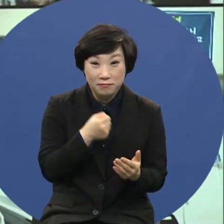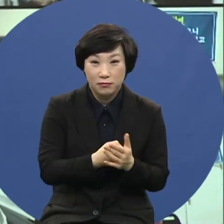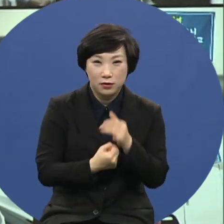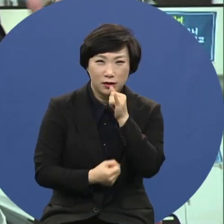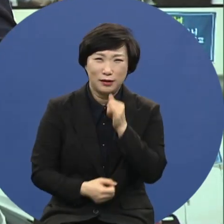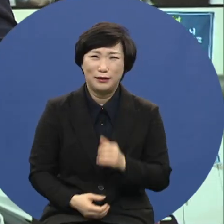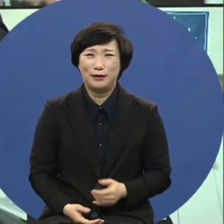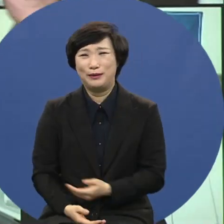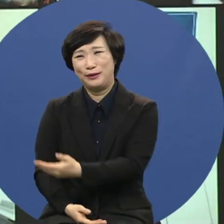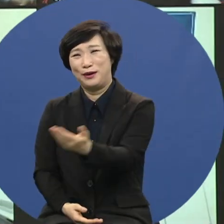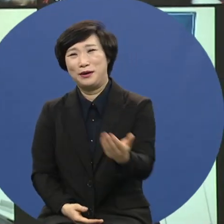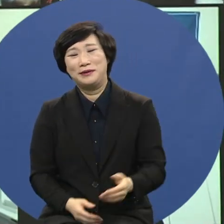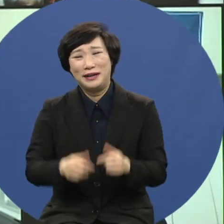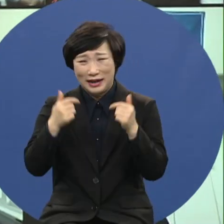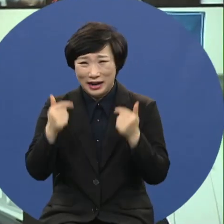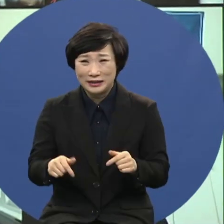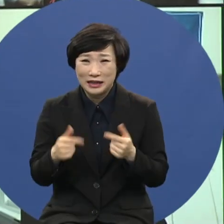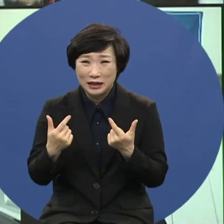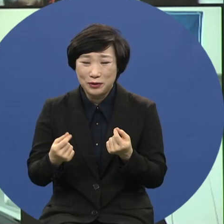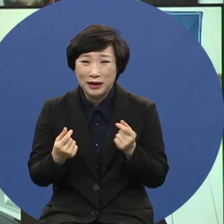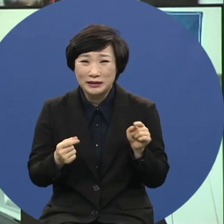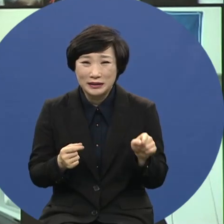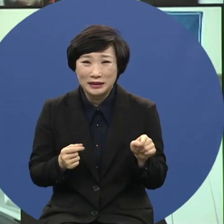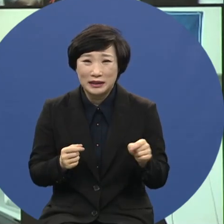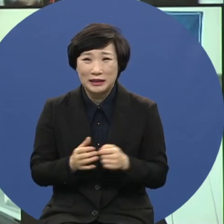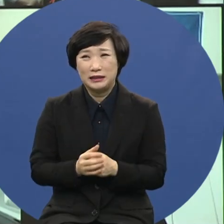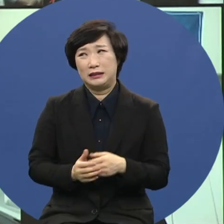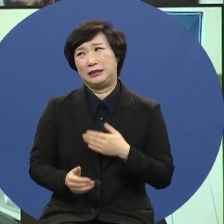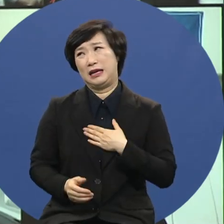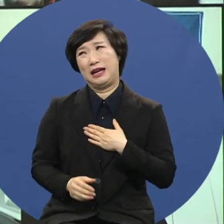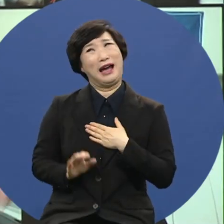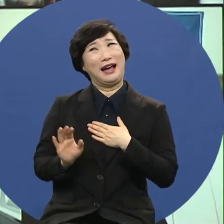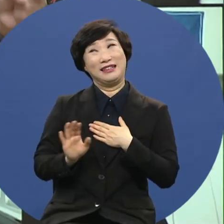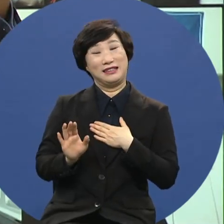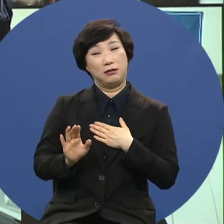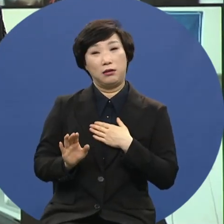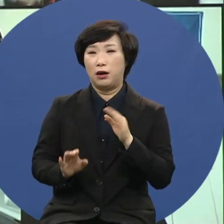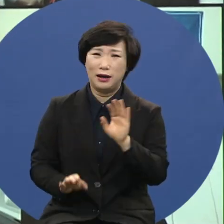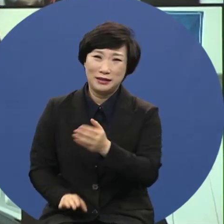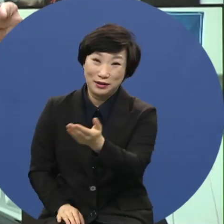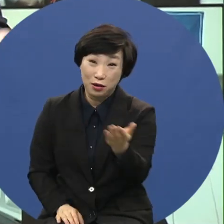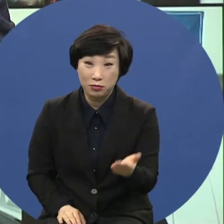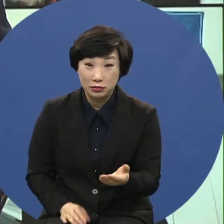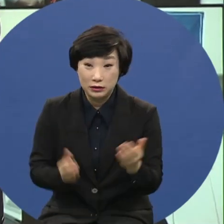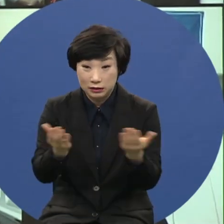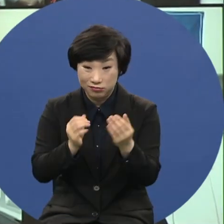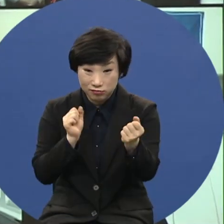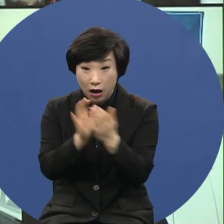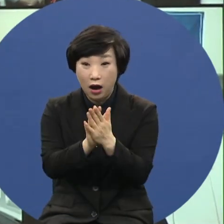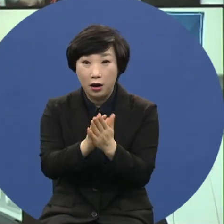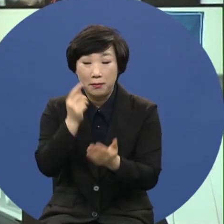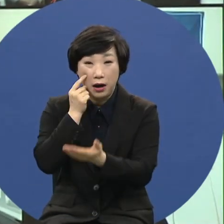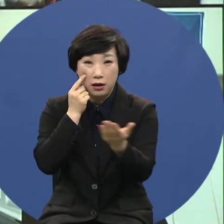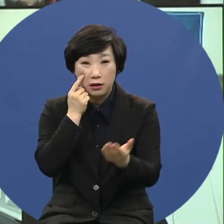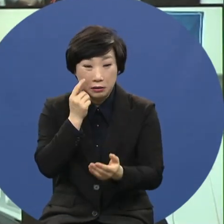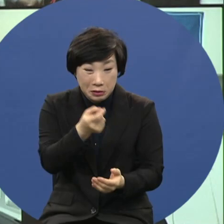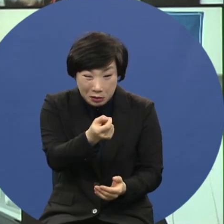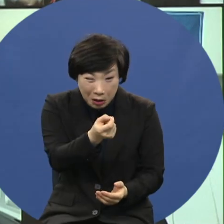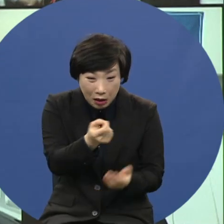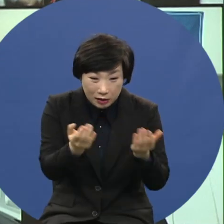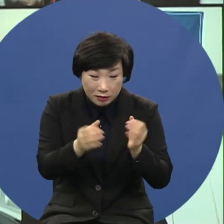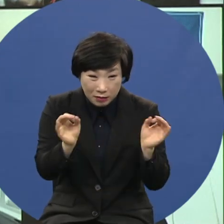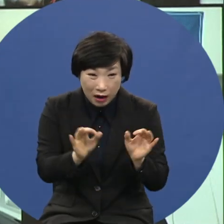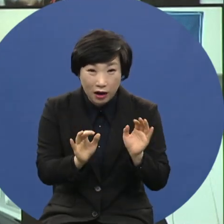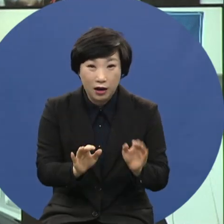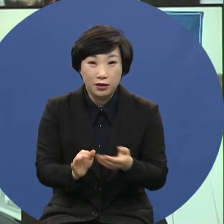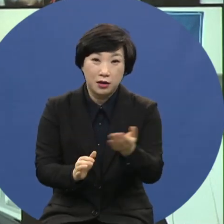여러분이 항상 나는 안 그런데요. 실상 딱 부딪히면 하찮은 것 가지고도